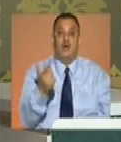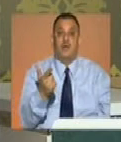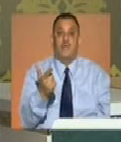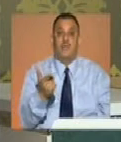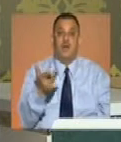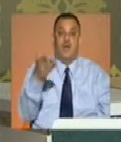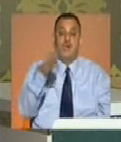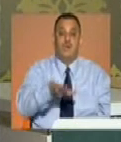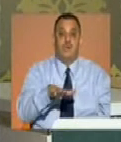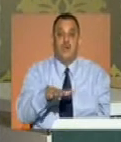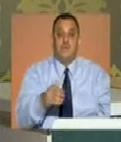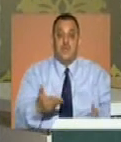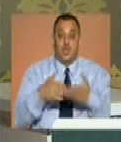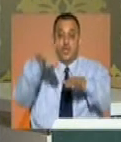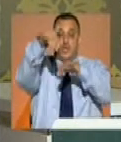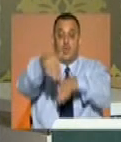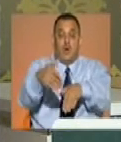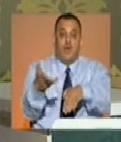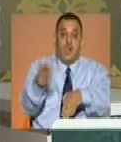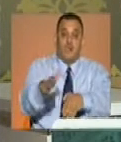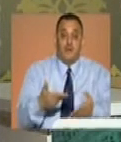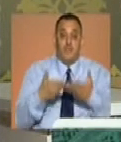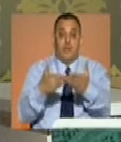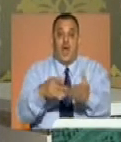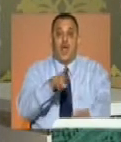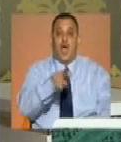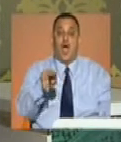الصداقة اللي ممكن اسوي ليها وعمل يعني صالح ممكن